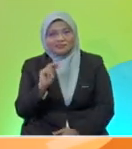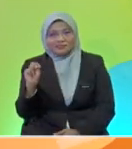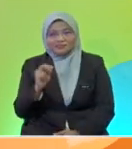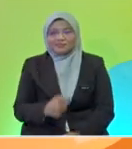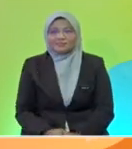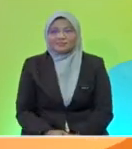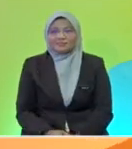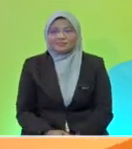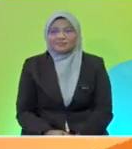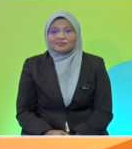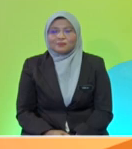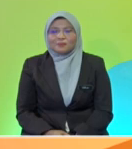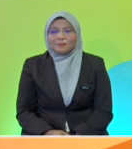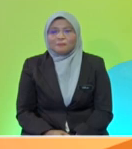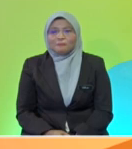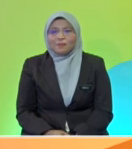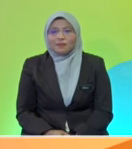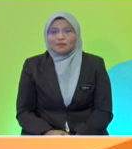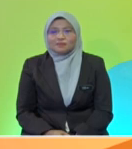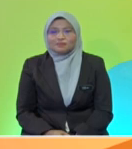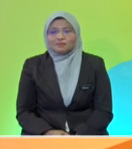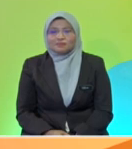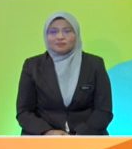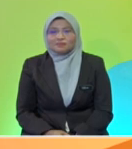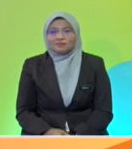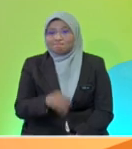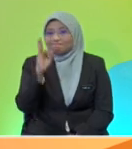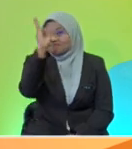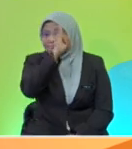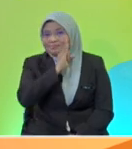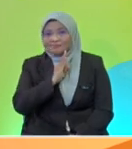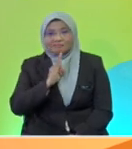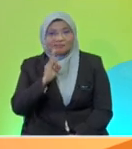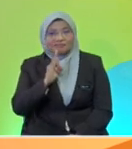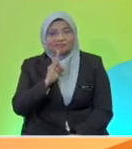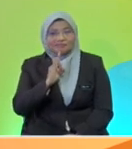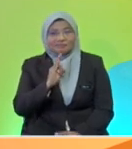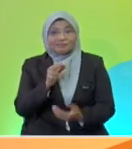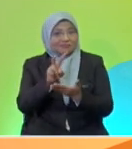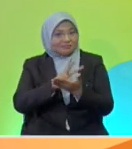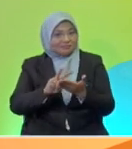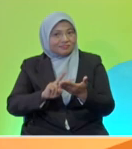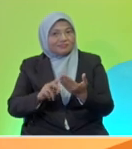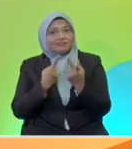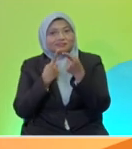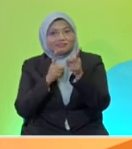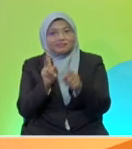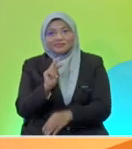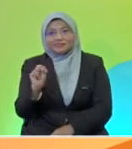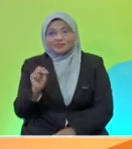Oke jadi siapa yang pilih tabung tadi Sofia jadi Sofia minta bacakan jawaban kamu